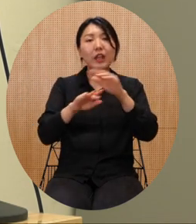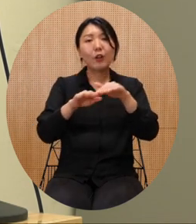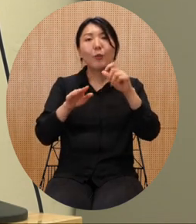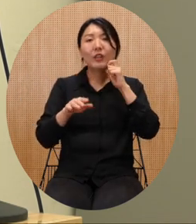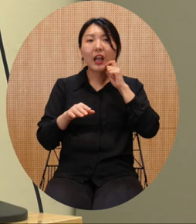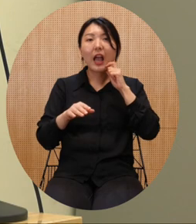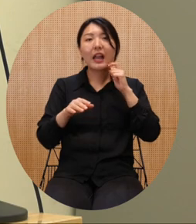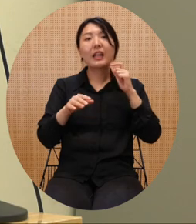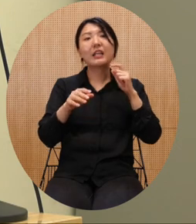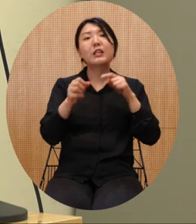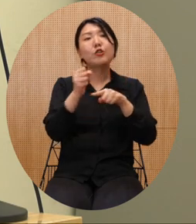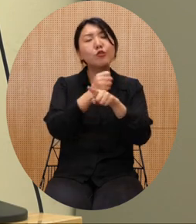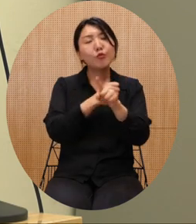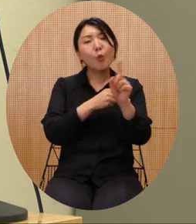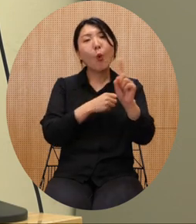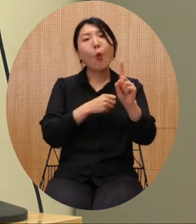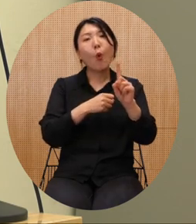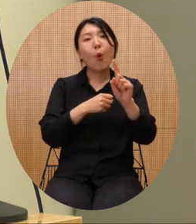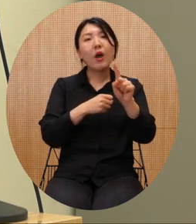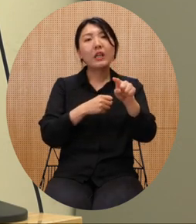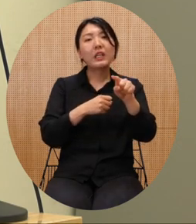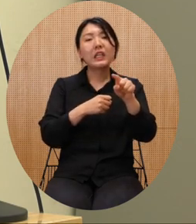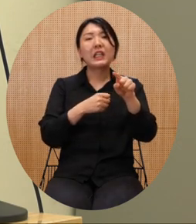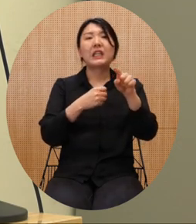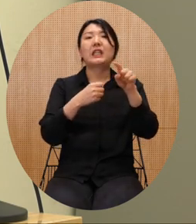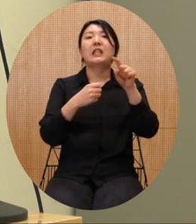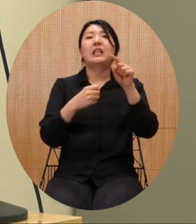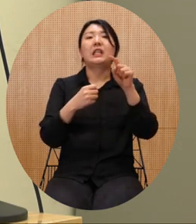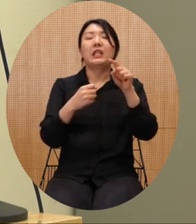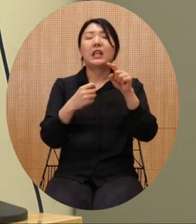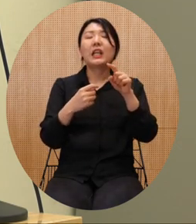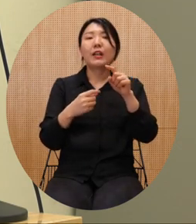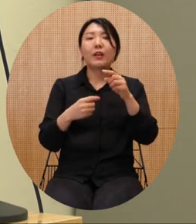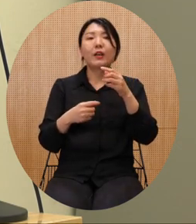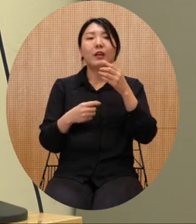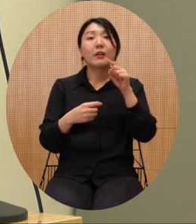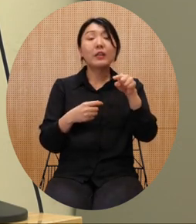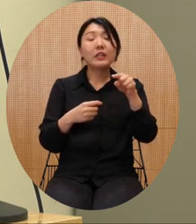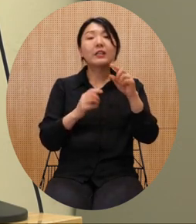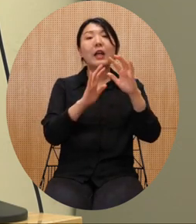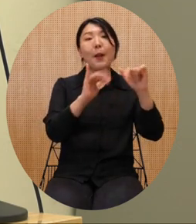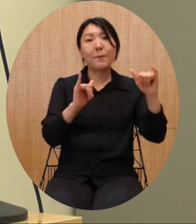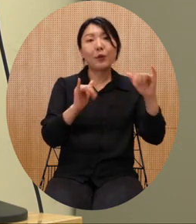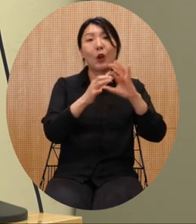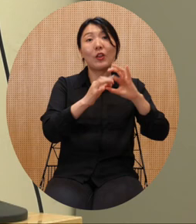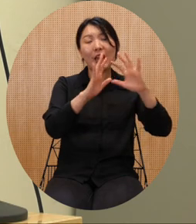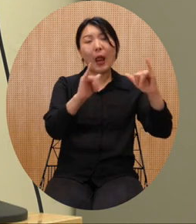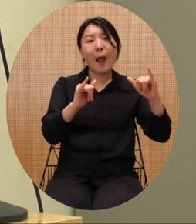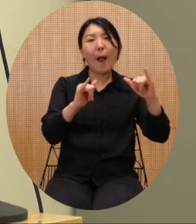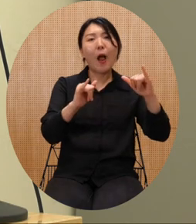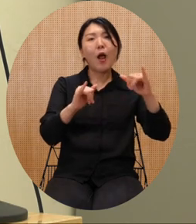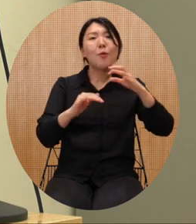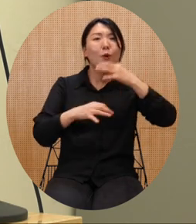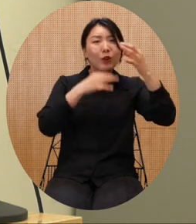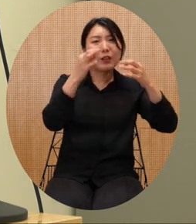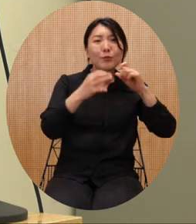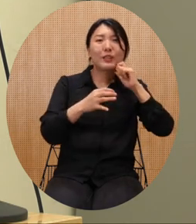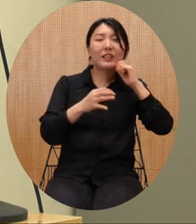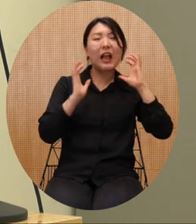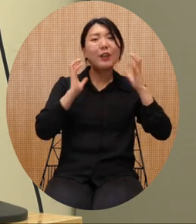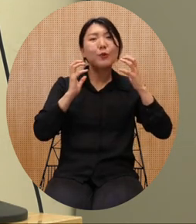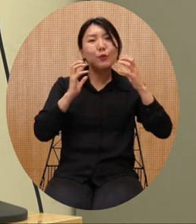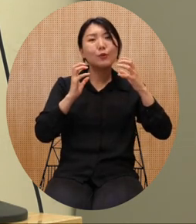중요한 이유는 그 당사자들이 스스로 목소리를 못 내잖아요. 아동들이 문제가 있다는 걸